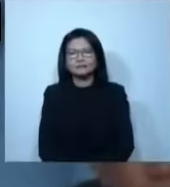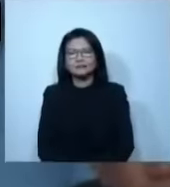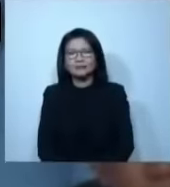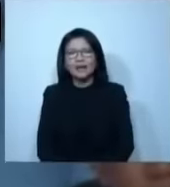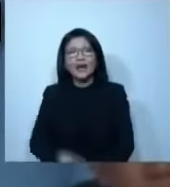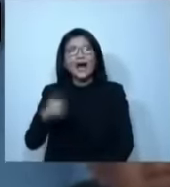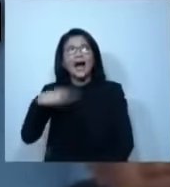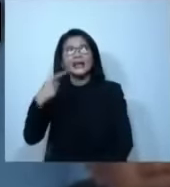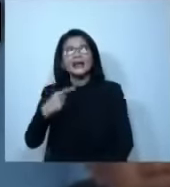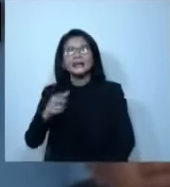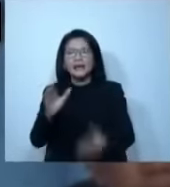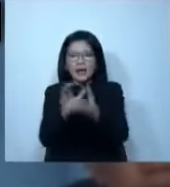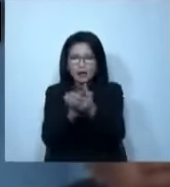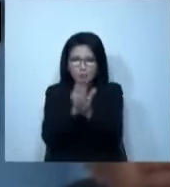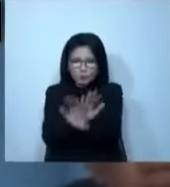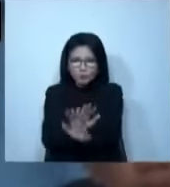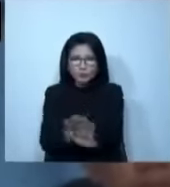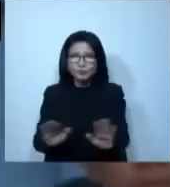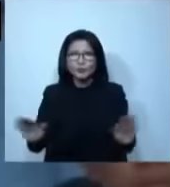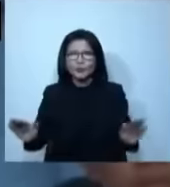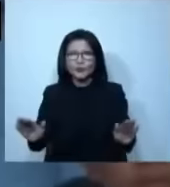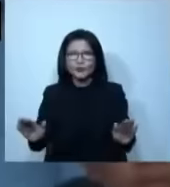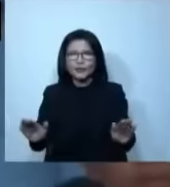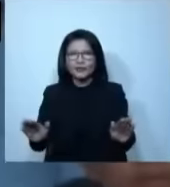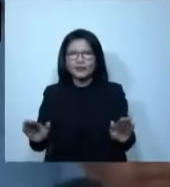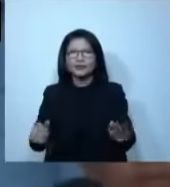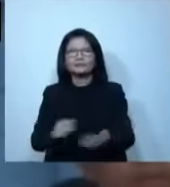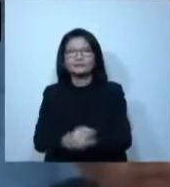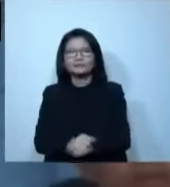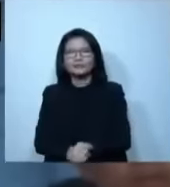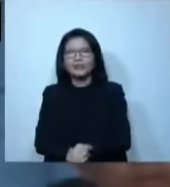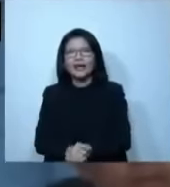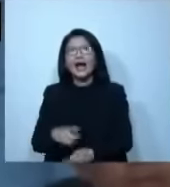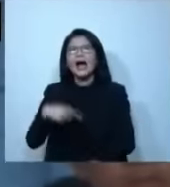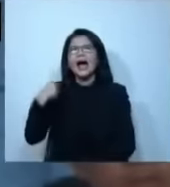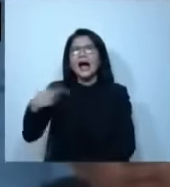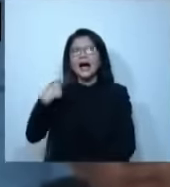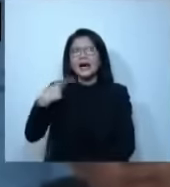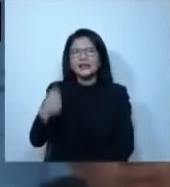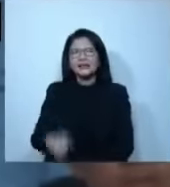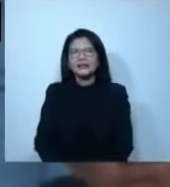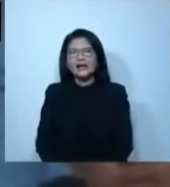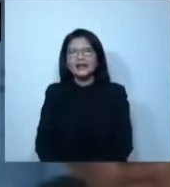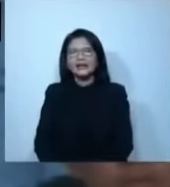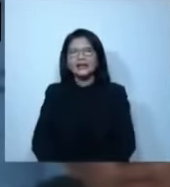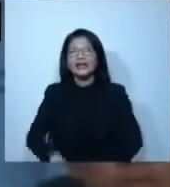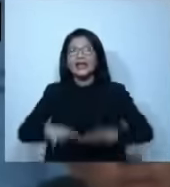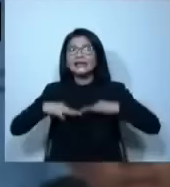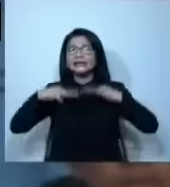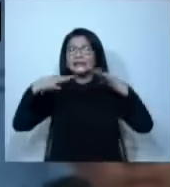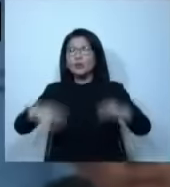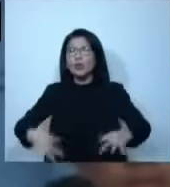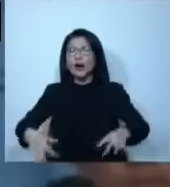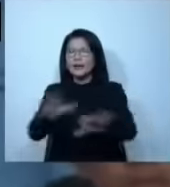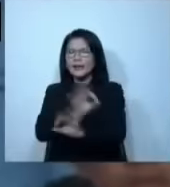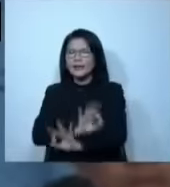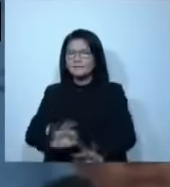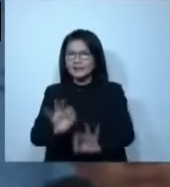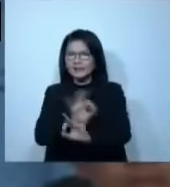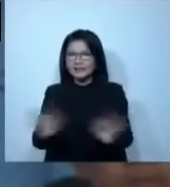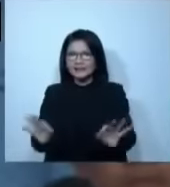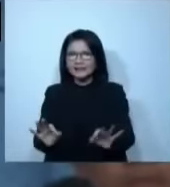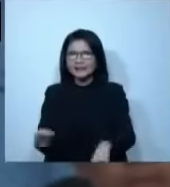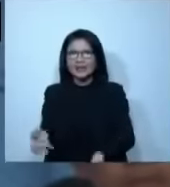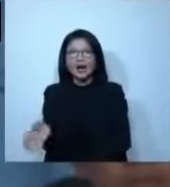Hanya dengan kerukunan, hanya dengan kearifan, hanya dengan kebersihan jiwa, tidak